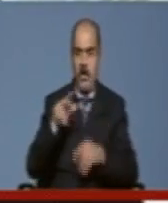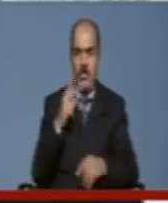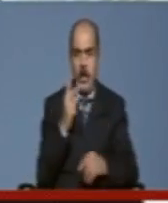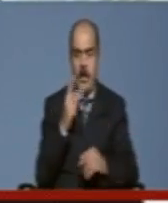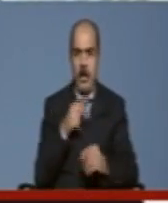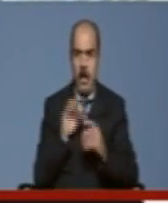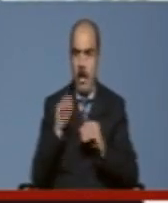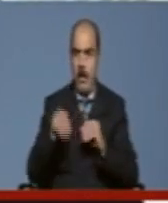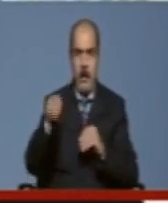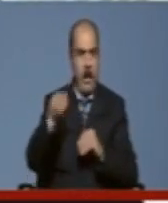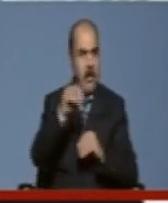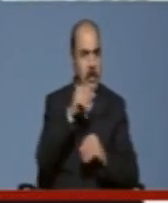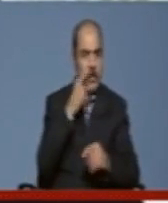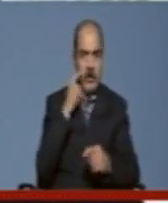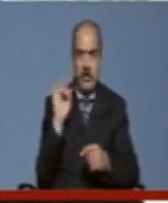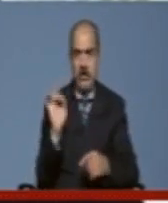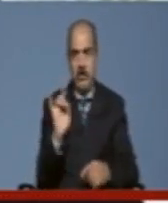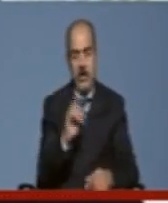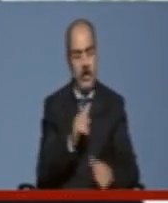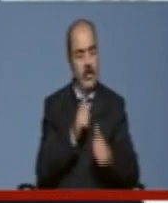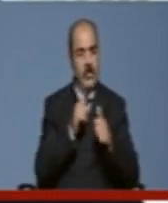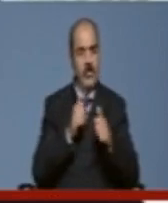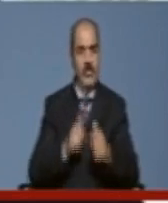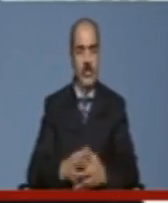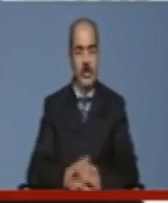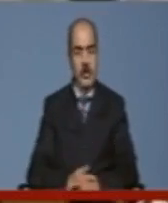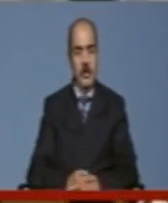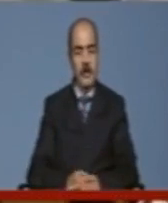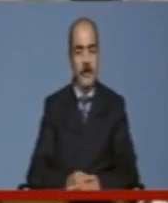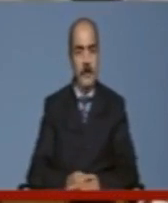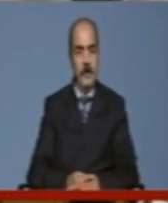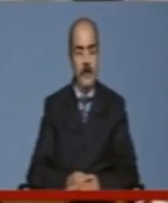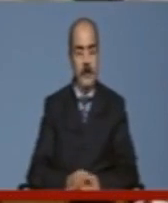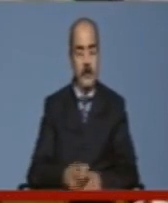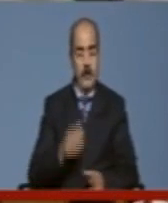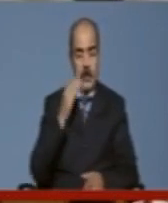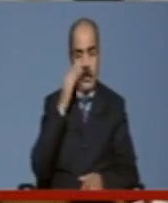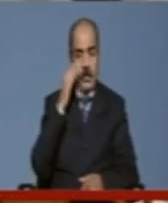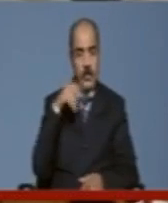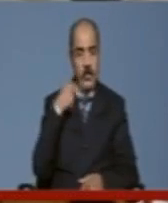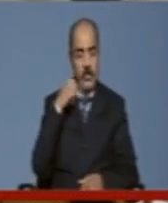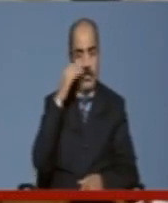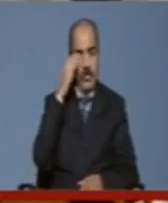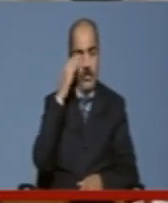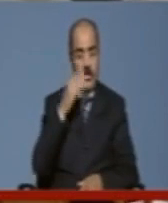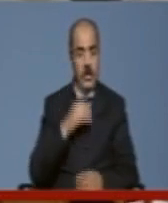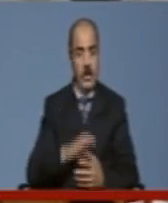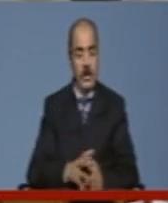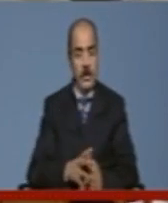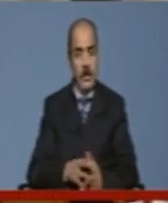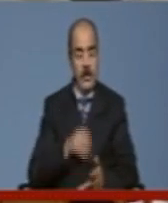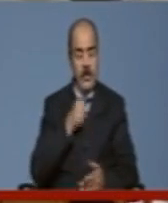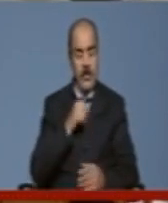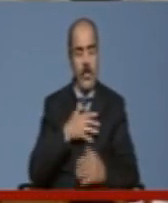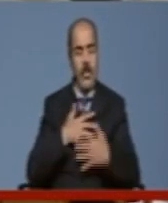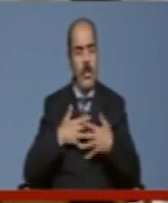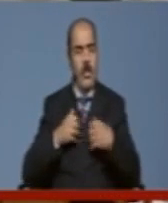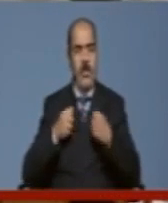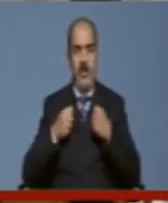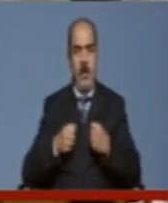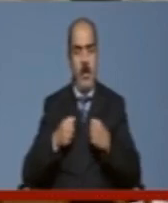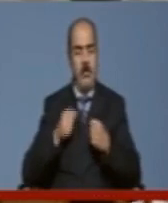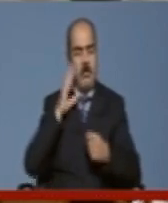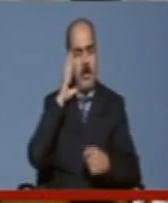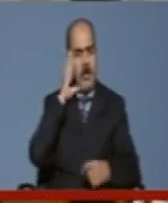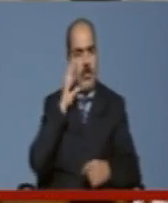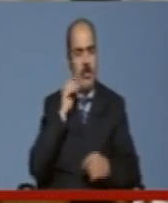فقط الجوله الكبيره دي. فخامة الرئيس نحن بكل التقدير والاحترام والإعجاب